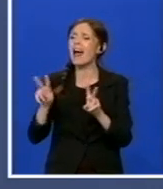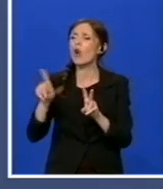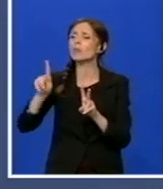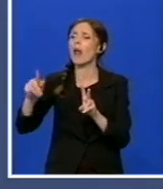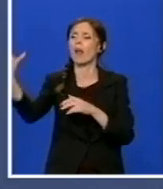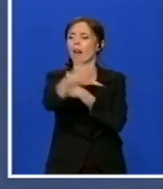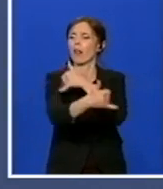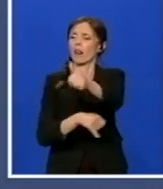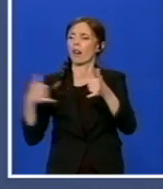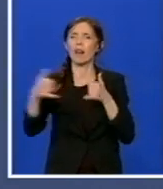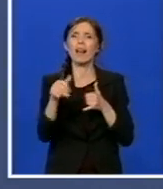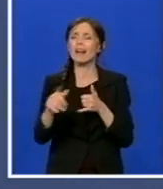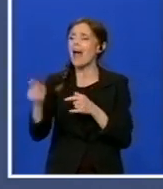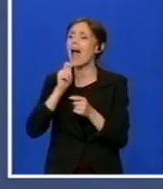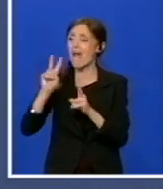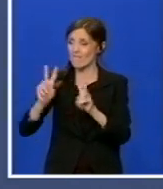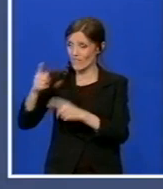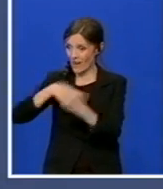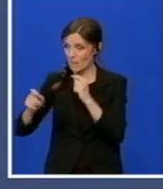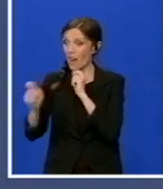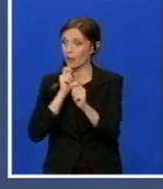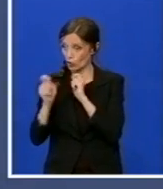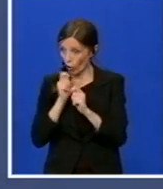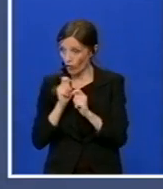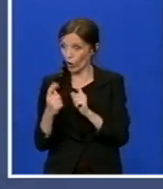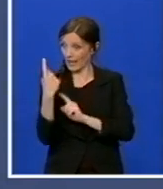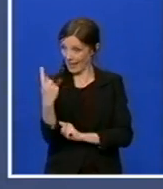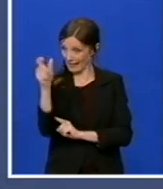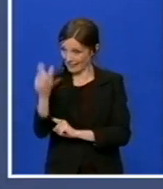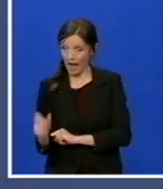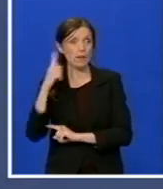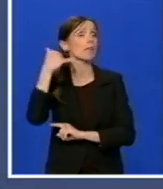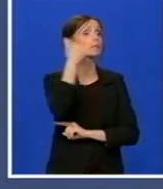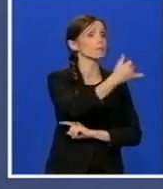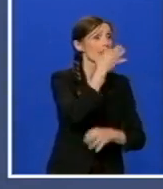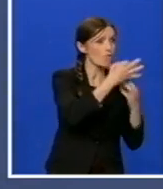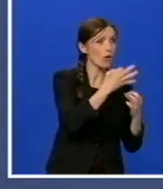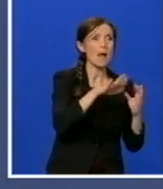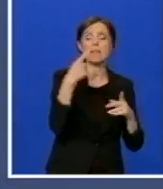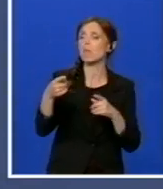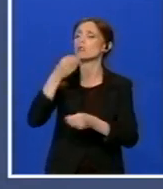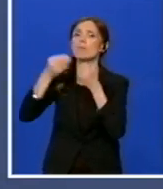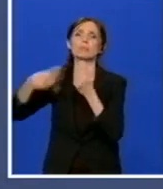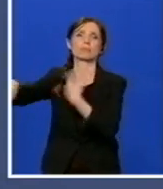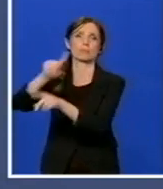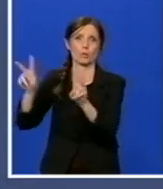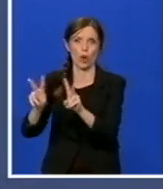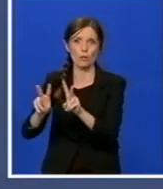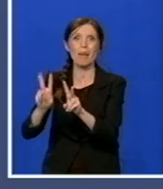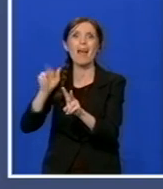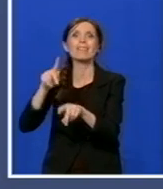postići informacije, dati informacije i za druge hospitalizovane pacijente. Ovo mi je dalo, tako da kažem,